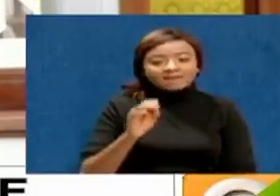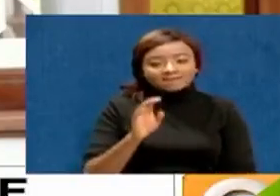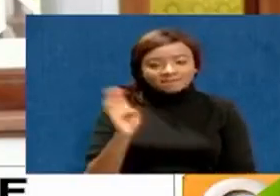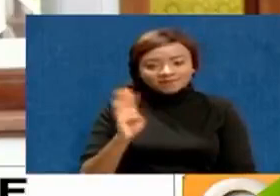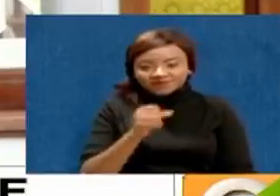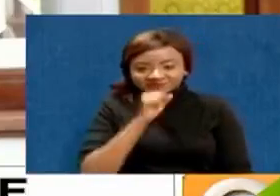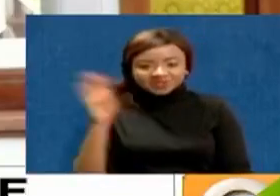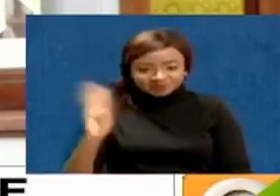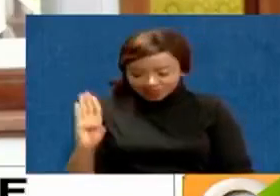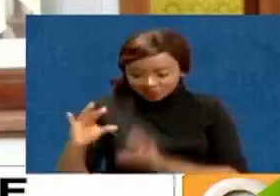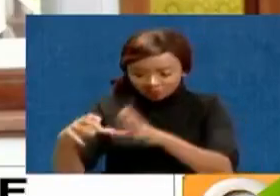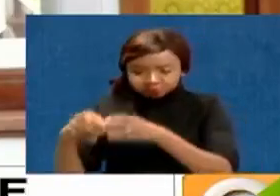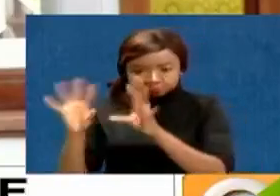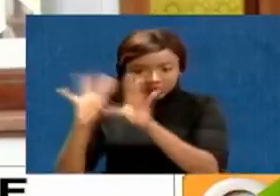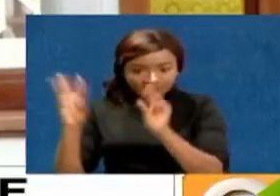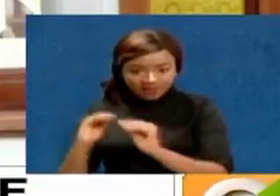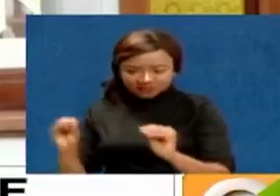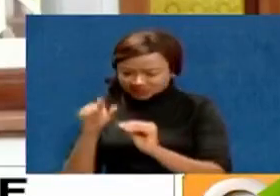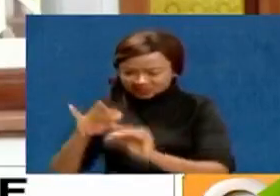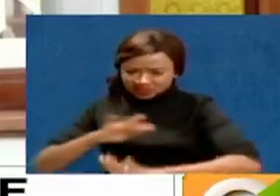kando hata kwa budget ya kawaida